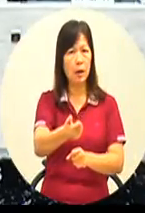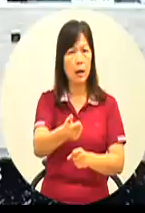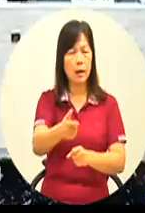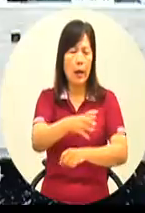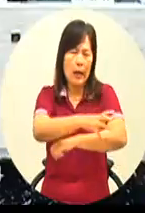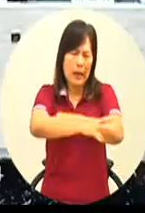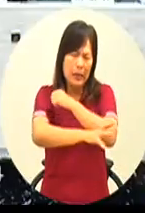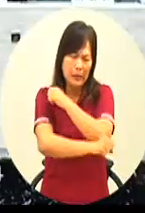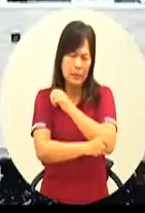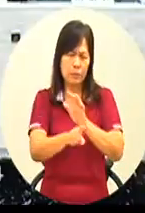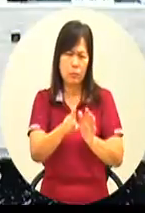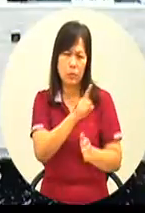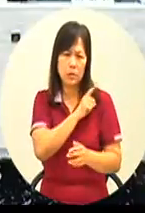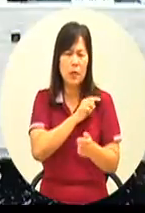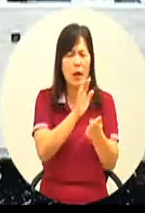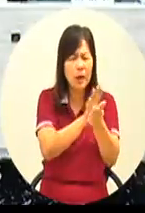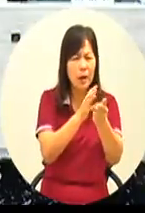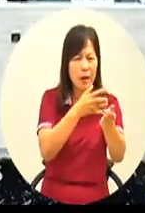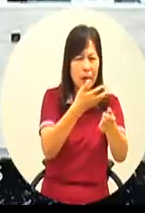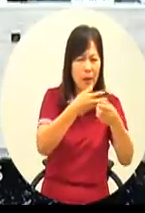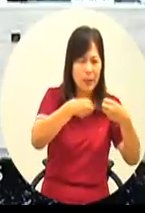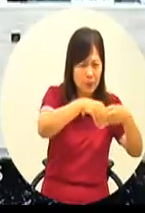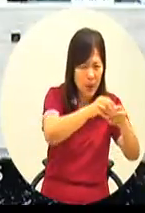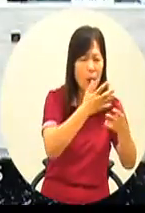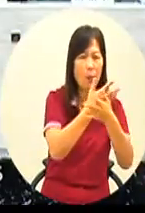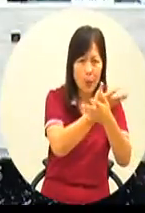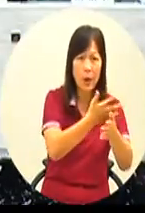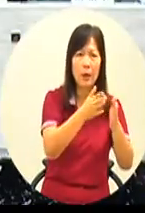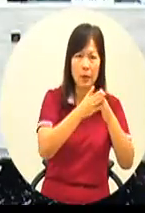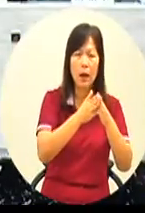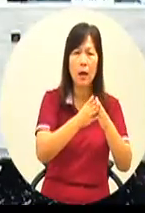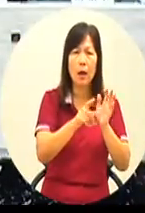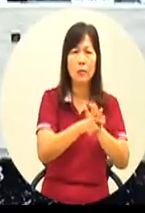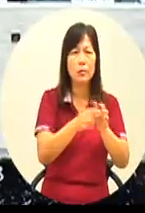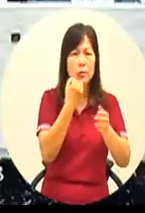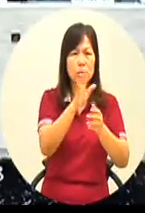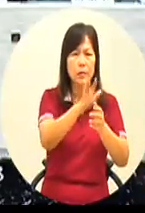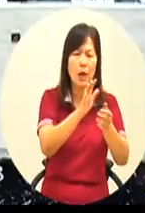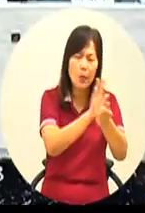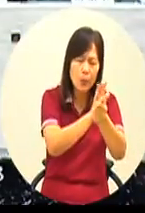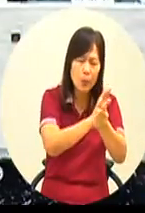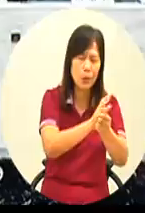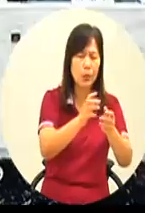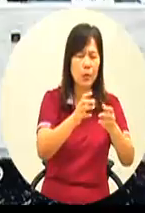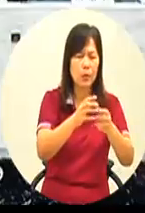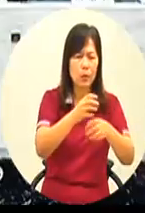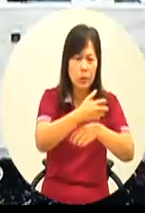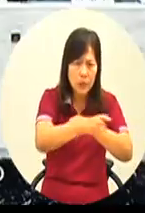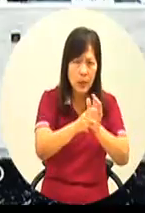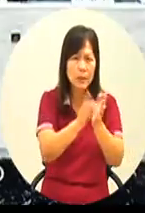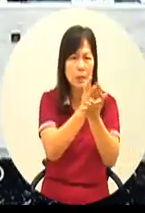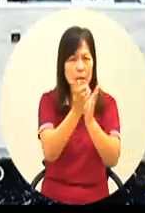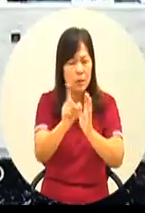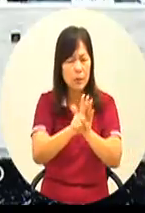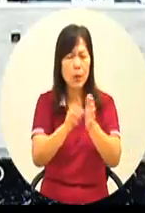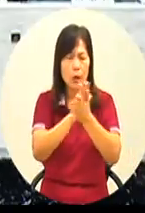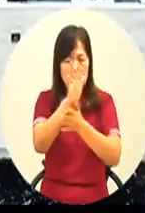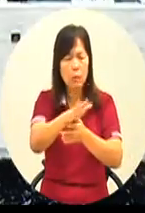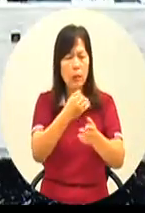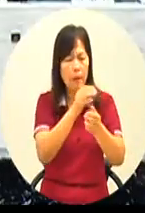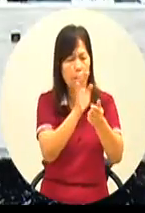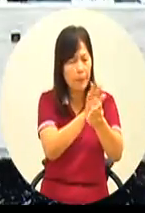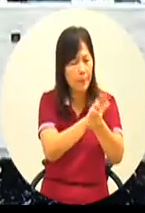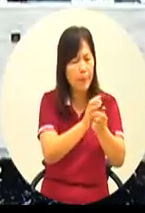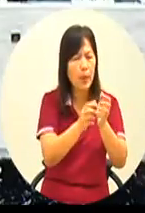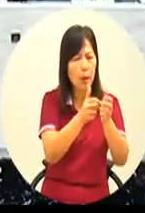本的嘛，还去讲贿赂，去讲颁奖状，去讲哦造福乡邻等等啊，你事后还有一个动作啊，